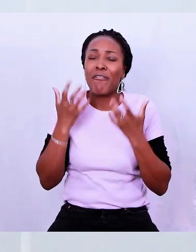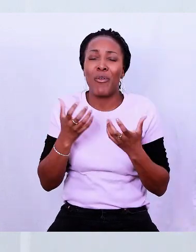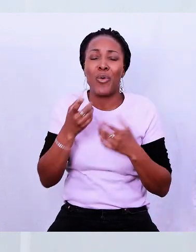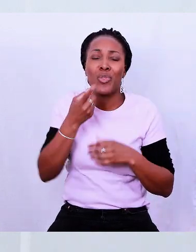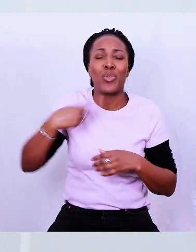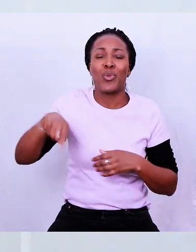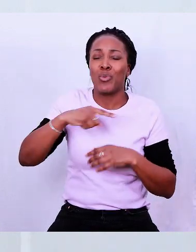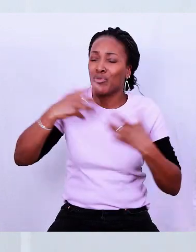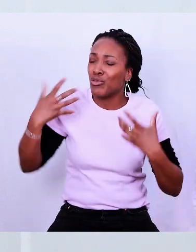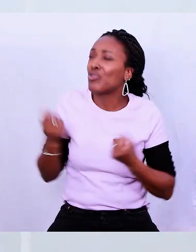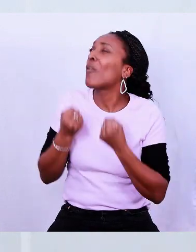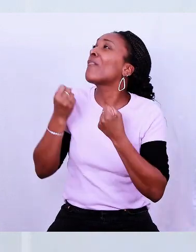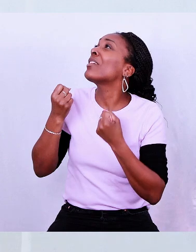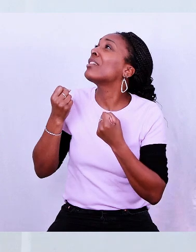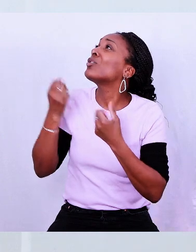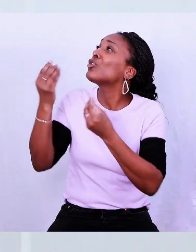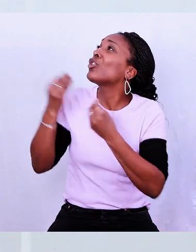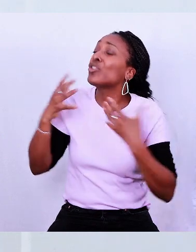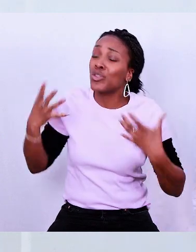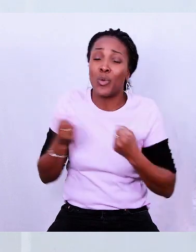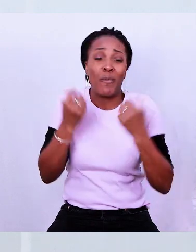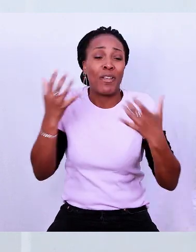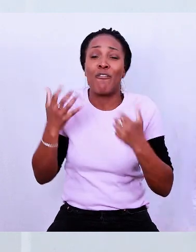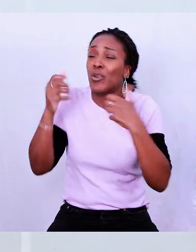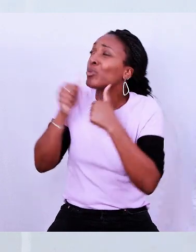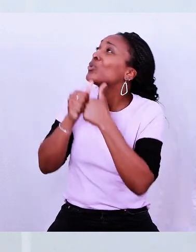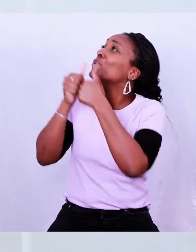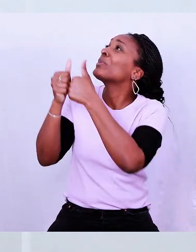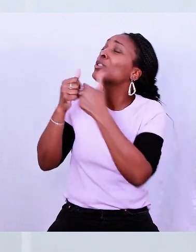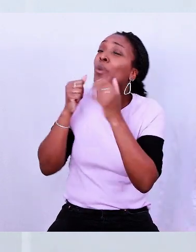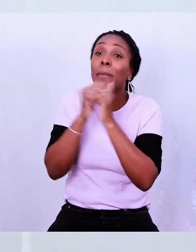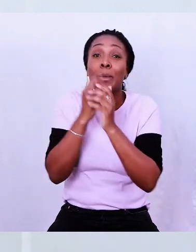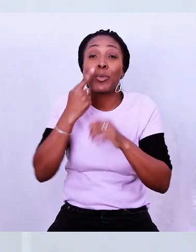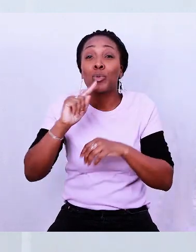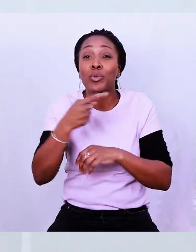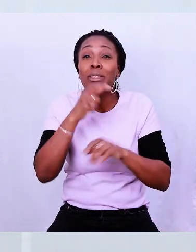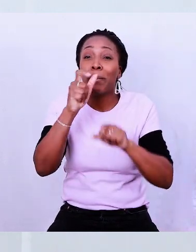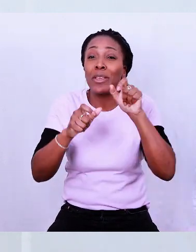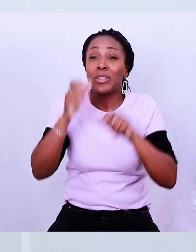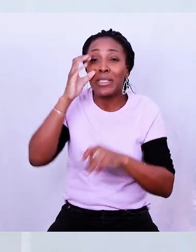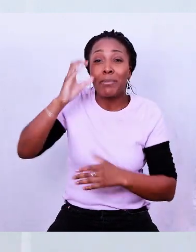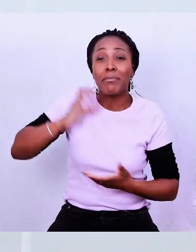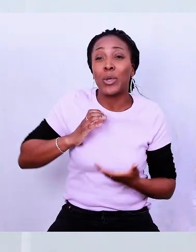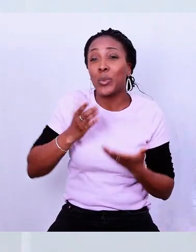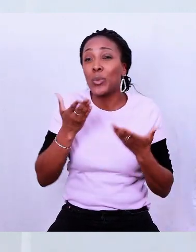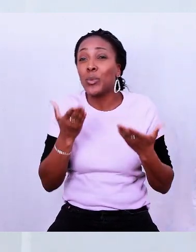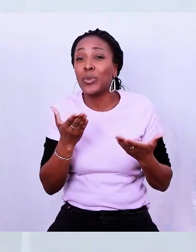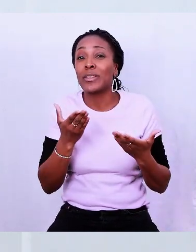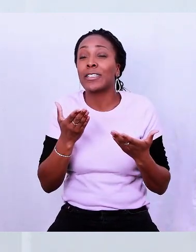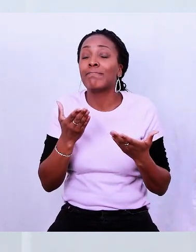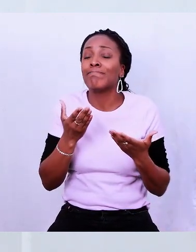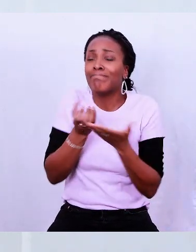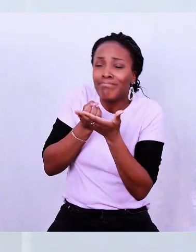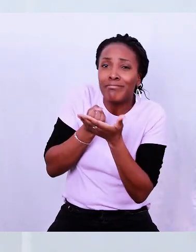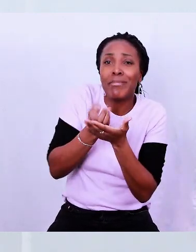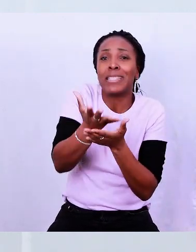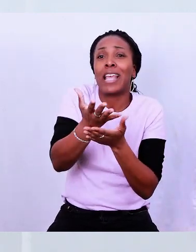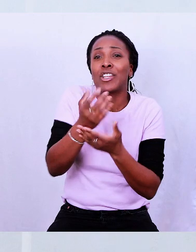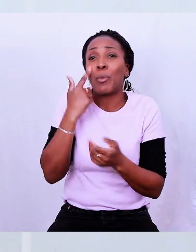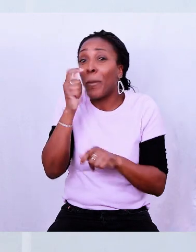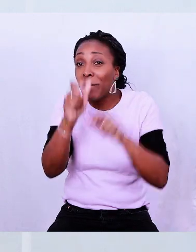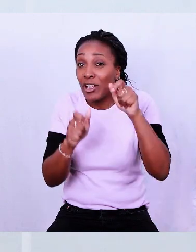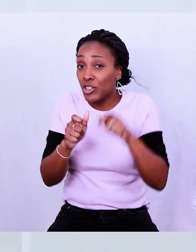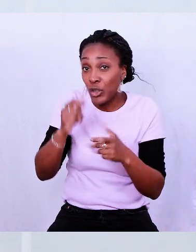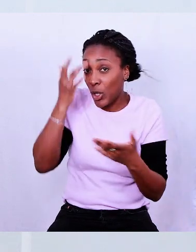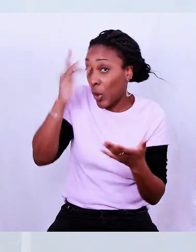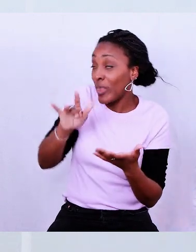à être sauvés, à marcher dans la communion avec toi. Père, je prie pour tous ceux qui écoutent ce temps, cette émission, cette parole, pour ceux qui ne te connaissent